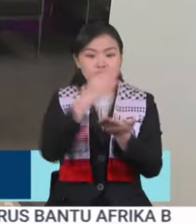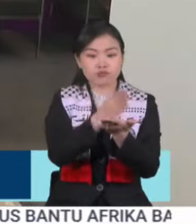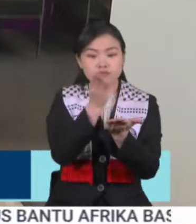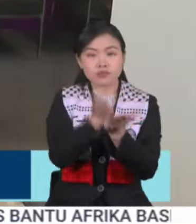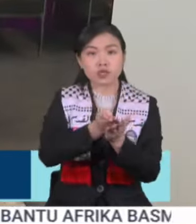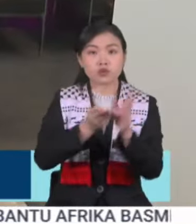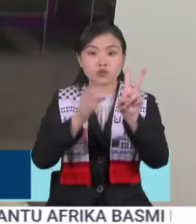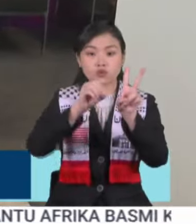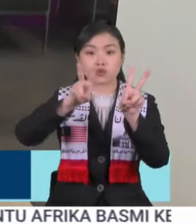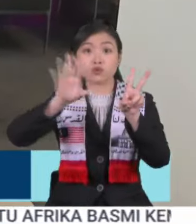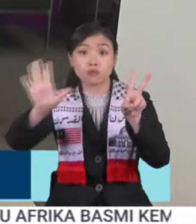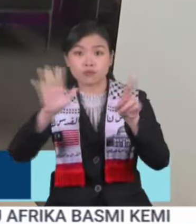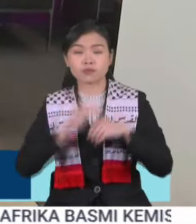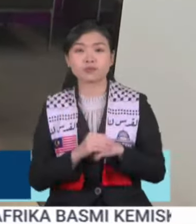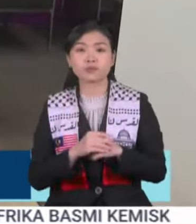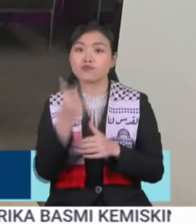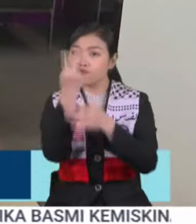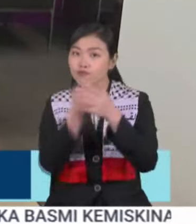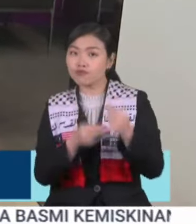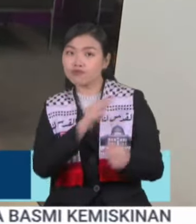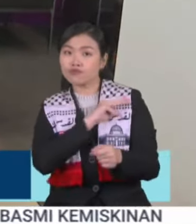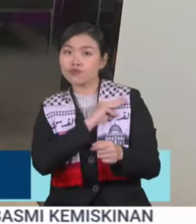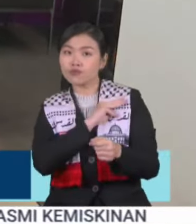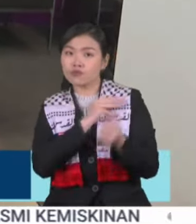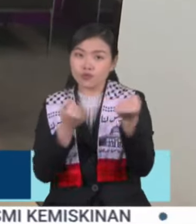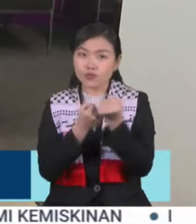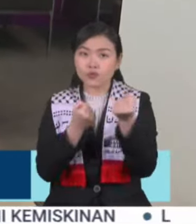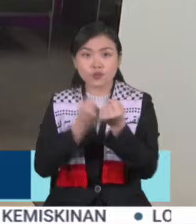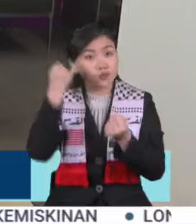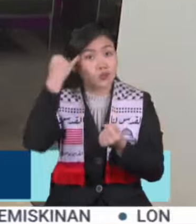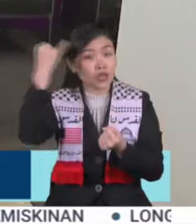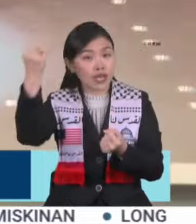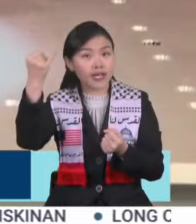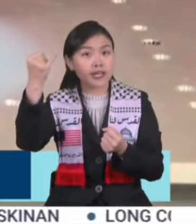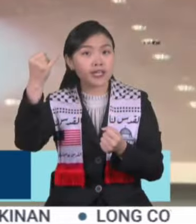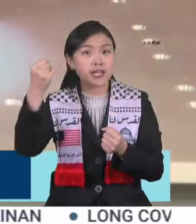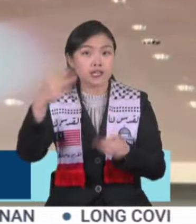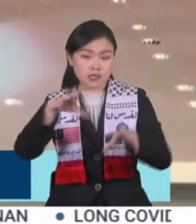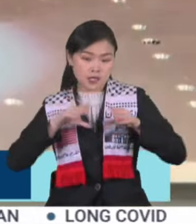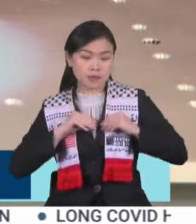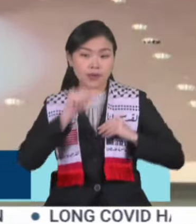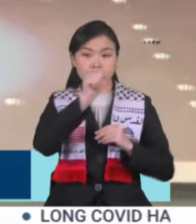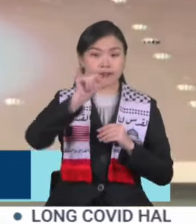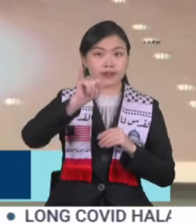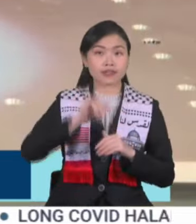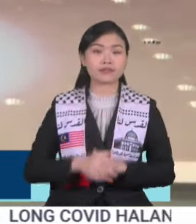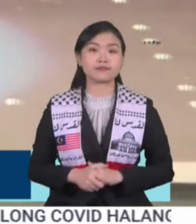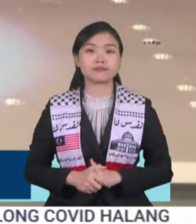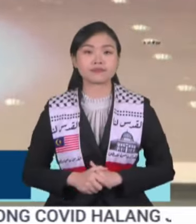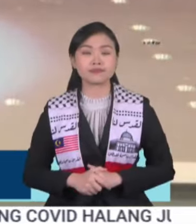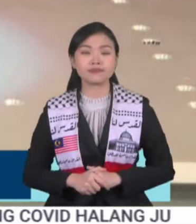kedua-dua kementerian bakal berkongsi idea bagi menyokong pembangunan dan penerimaan AI yang berkembang pesat.